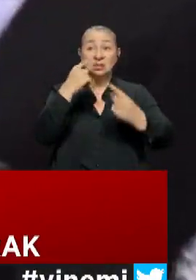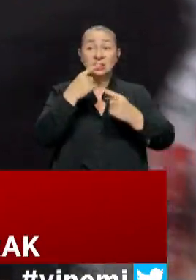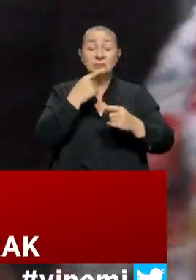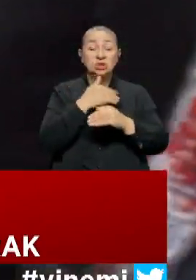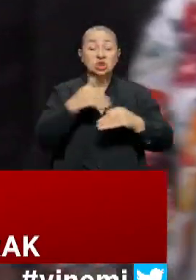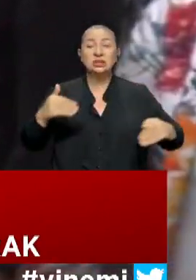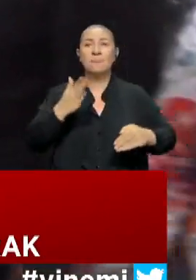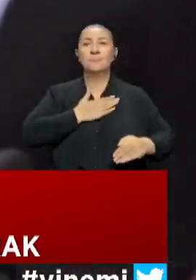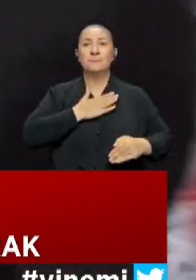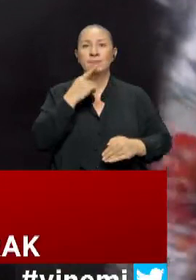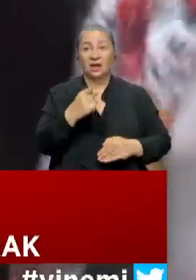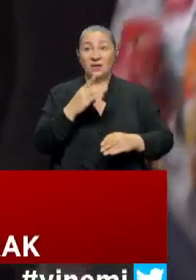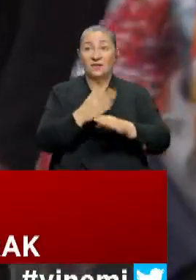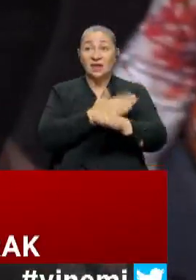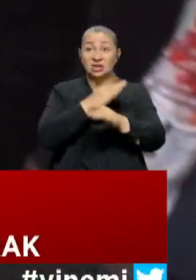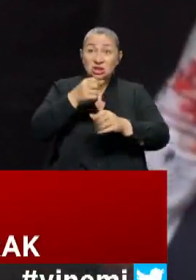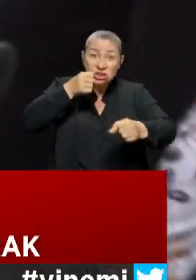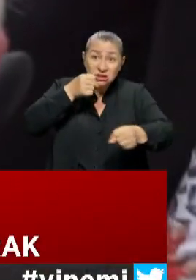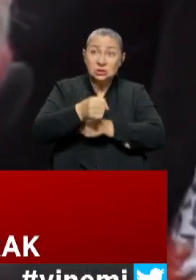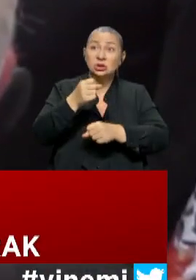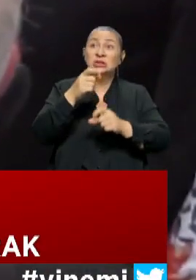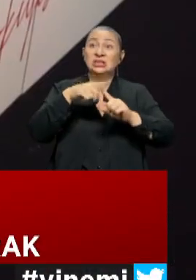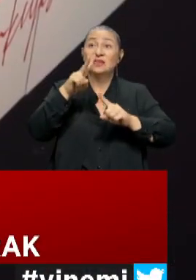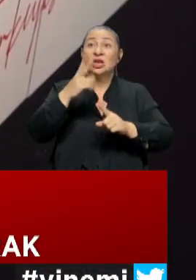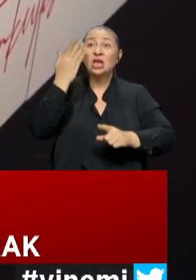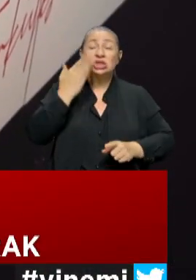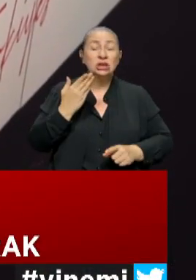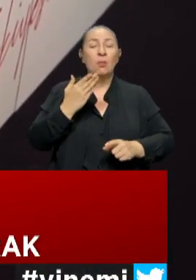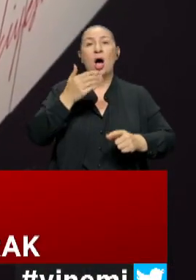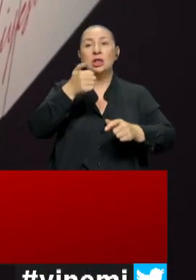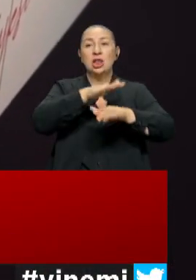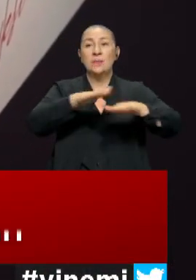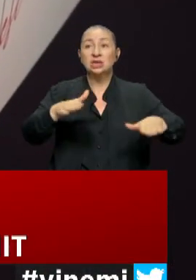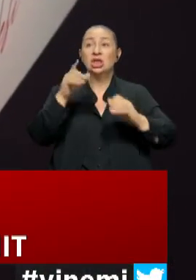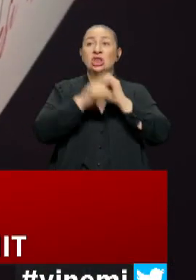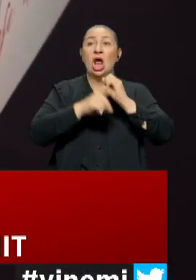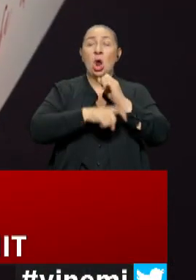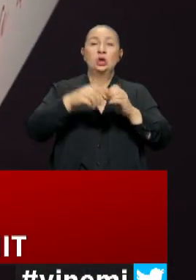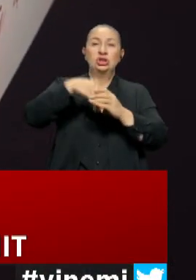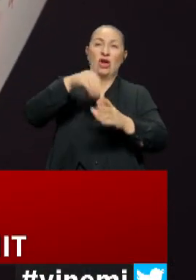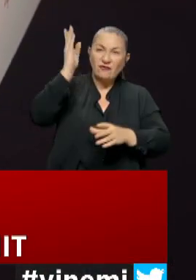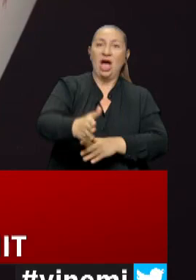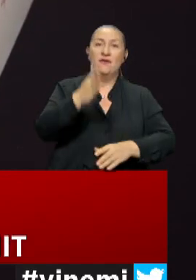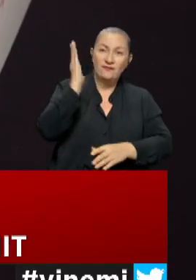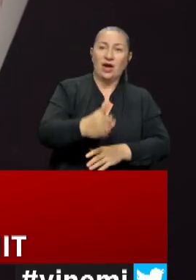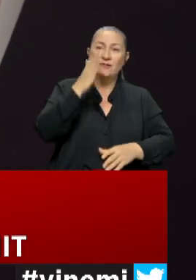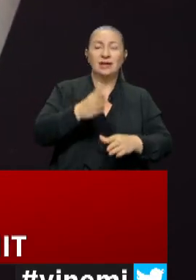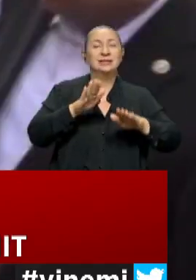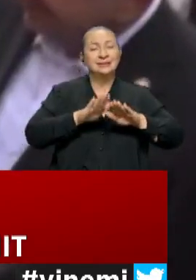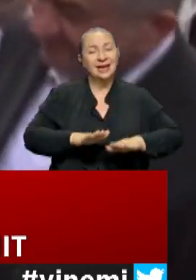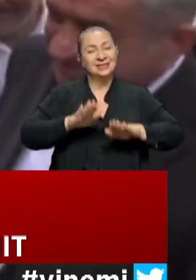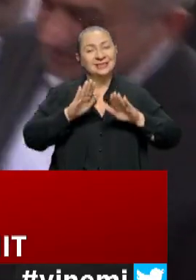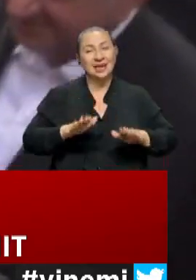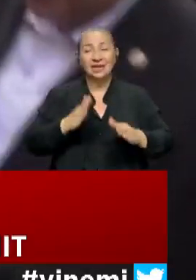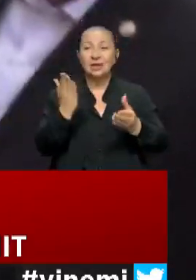kırmızı çizgilerini de saydı. Vatandaşın ısrarlı olarak televizyonda izledim, altılı masada terör örgütü de var sözlerine sakinlikle